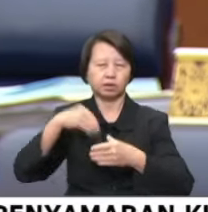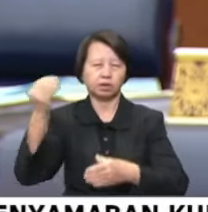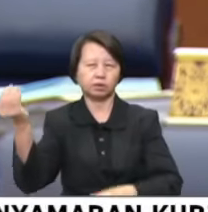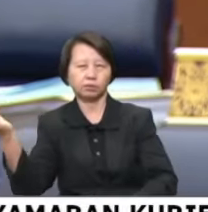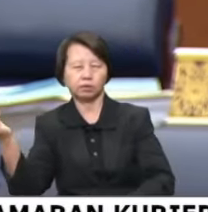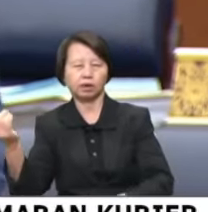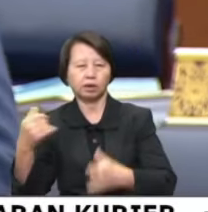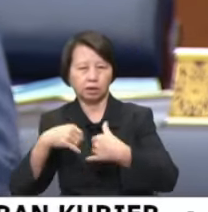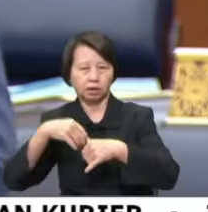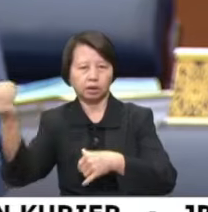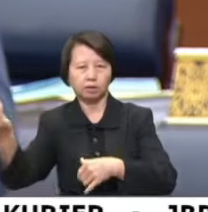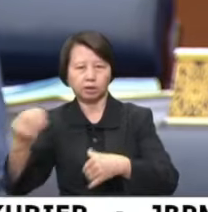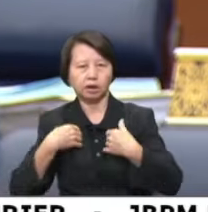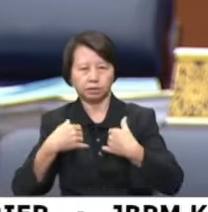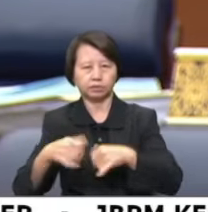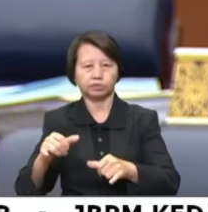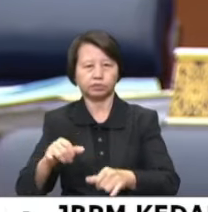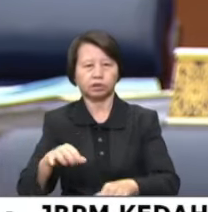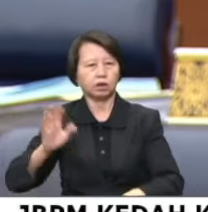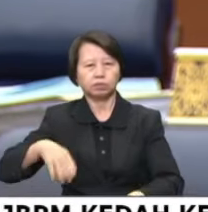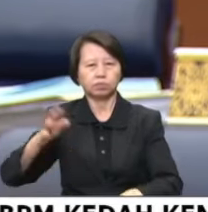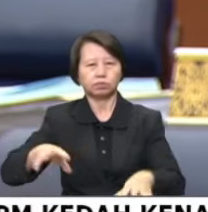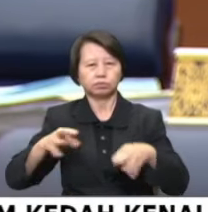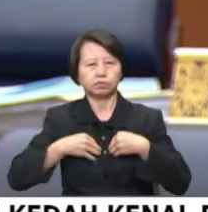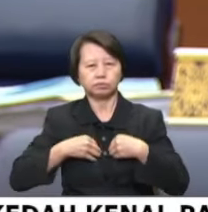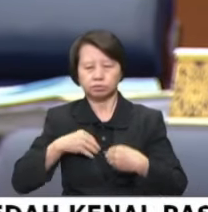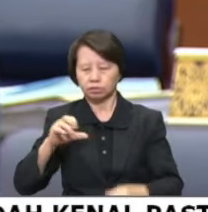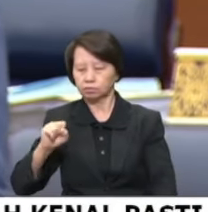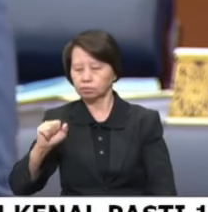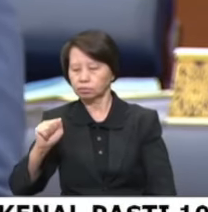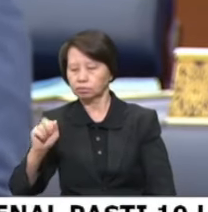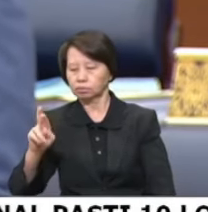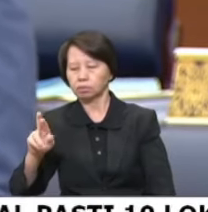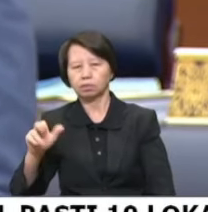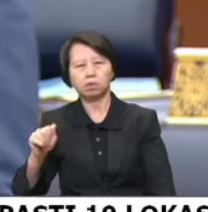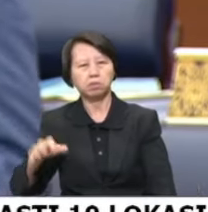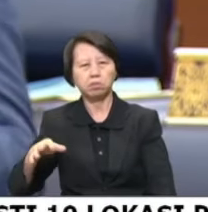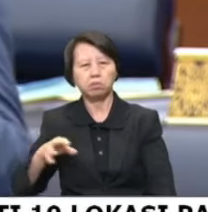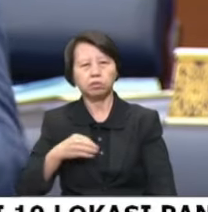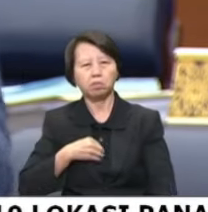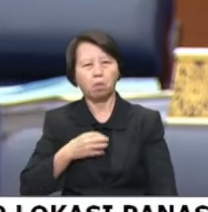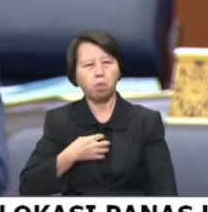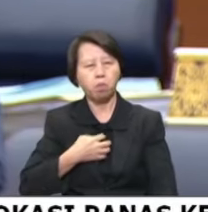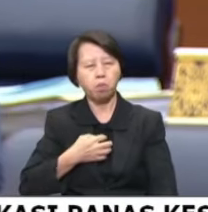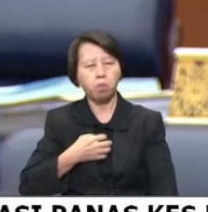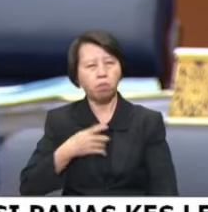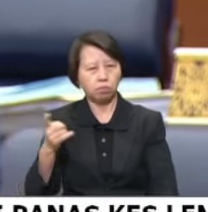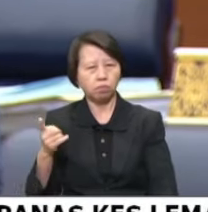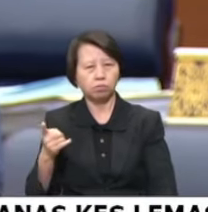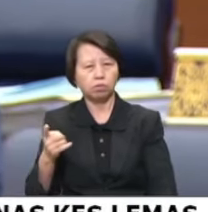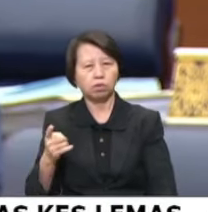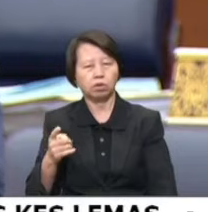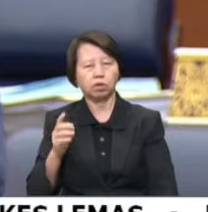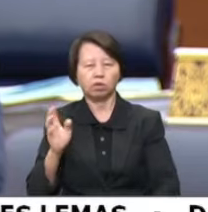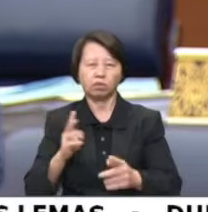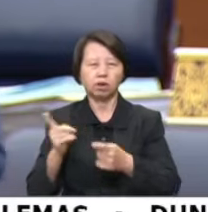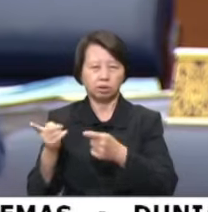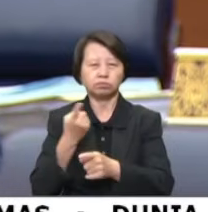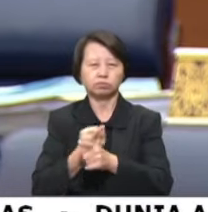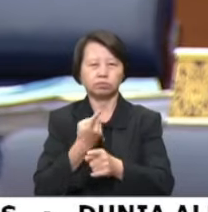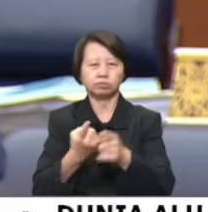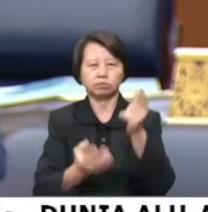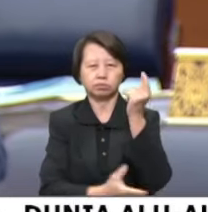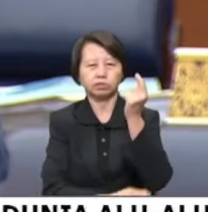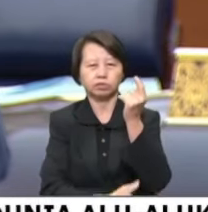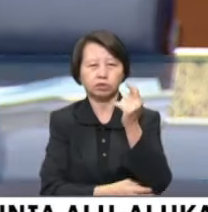sana bahawa ramai yang masih belum menerima SARA dan walaupun dalam kategori miskin tegar. Jadi